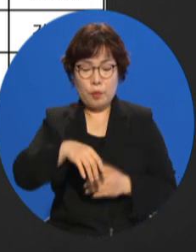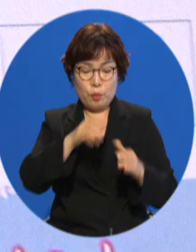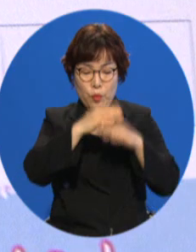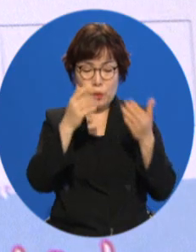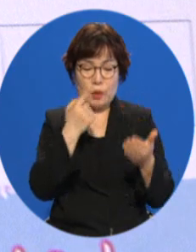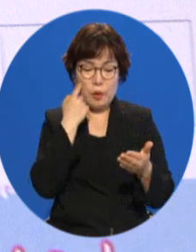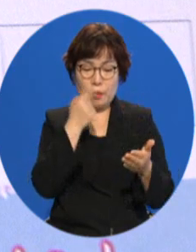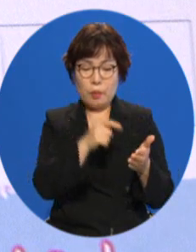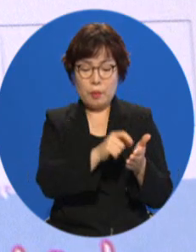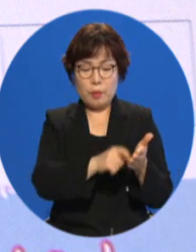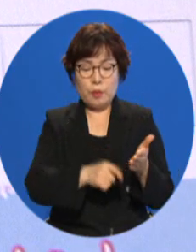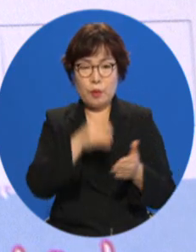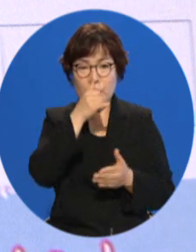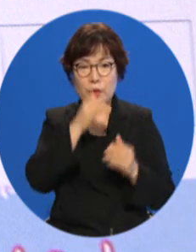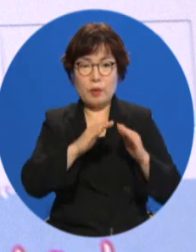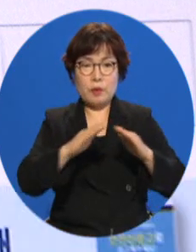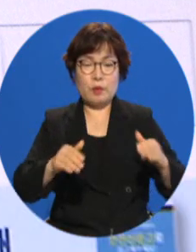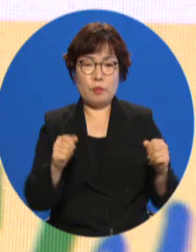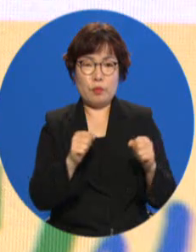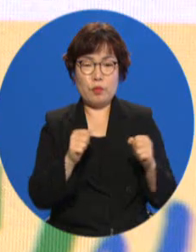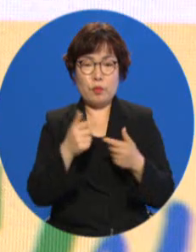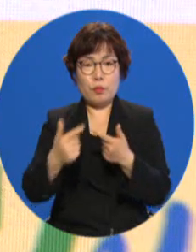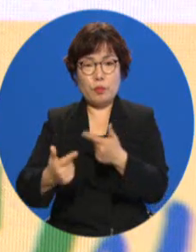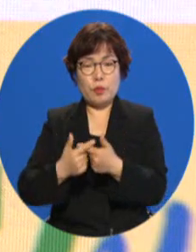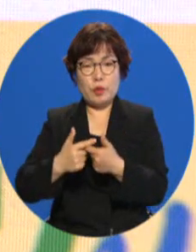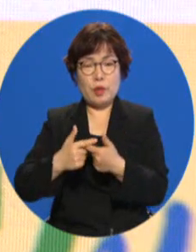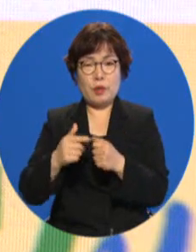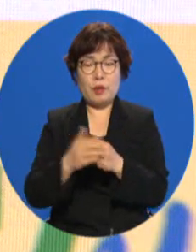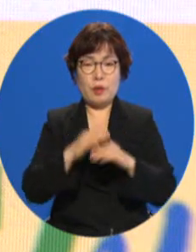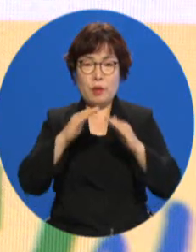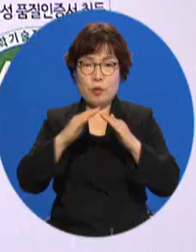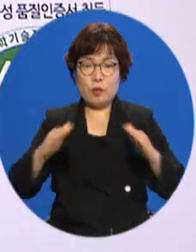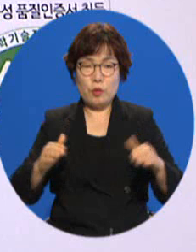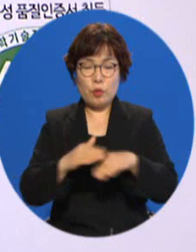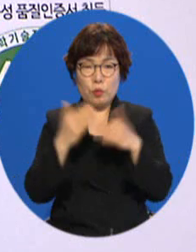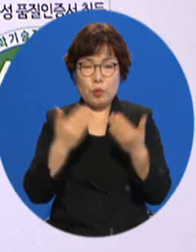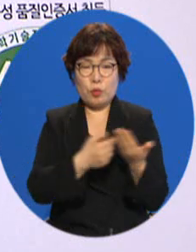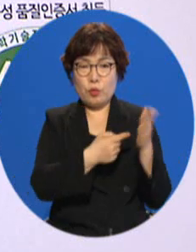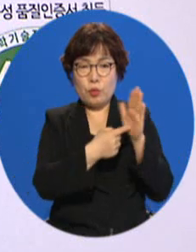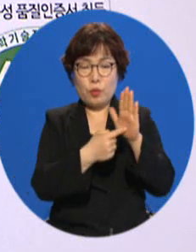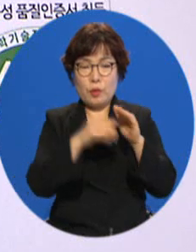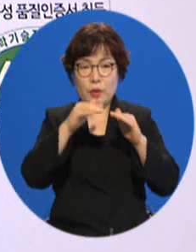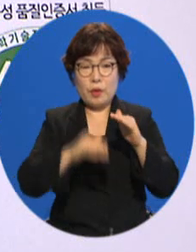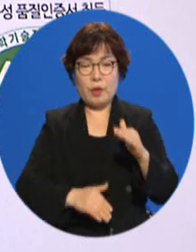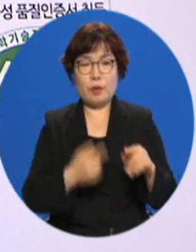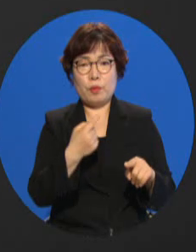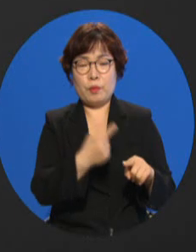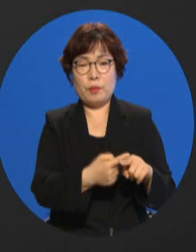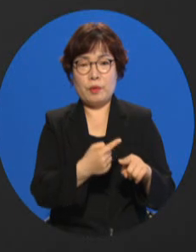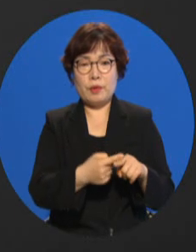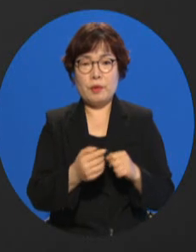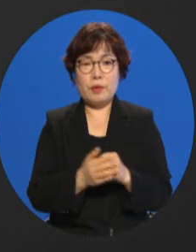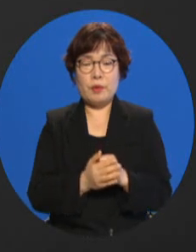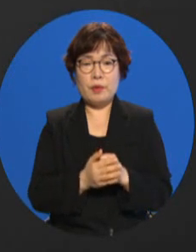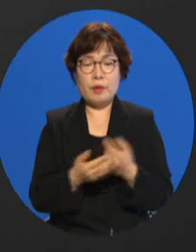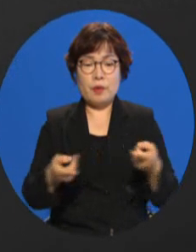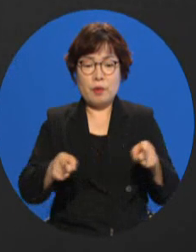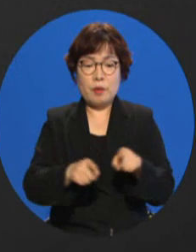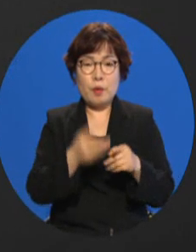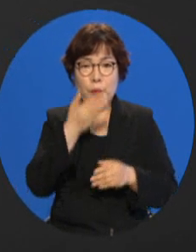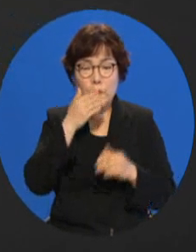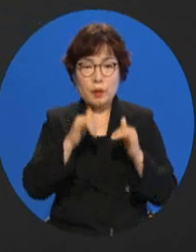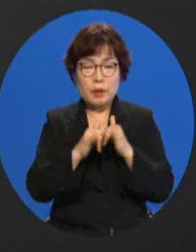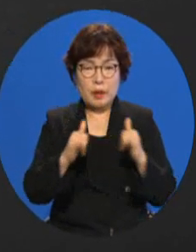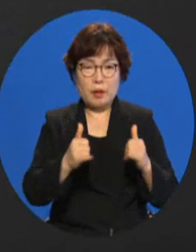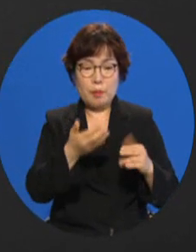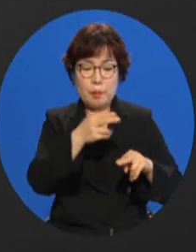있습니다. 전라북도와 부산시, 경주시와 전주시 등에서 공개한 내역도 마찬가지. 함께 식사를 한 이유와